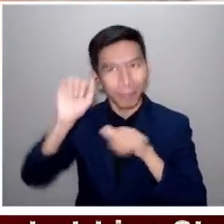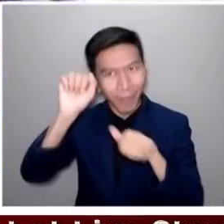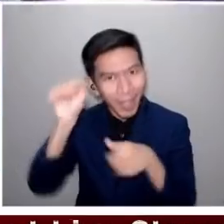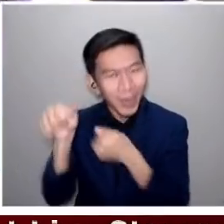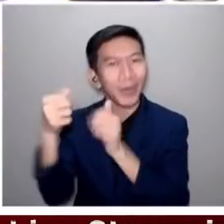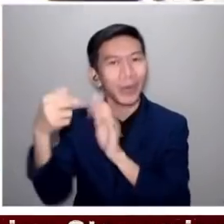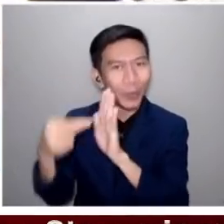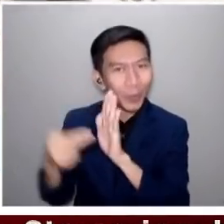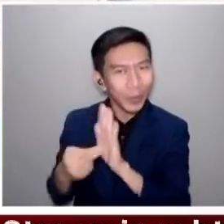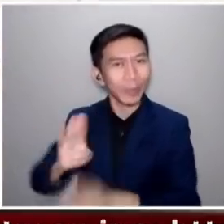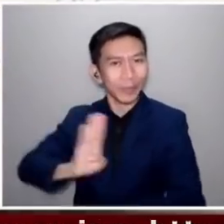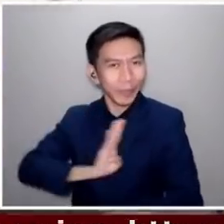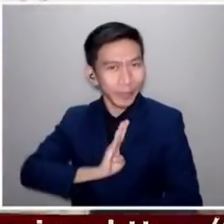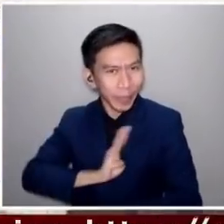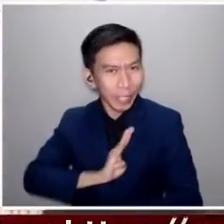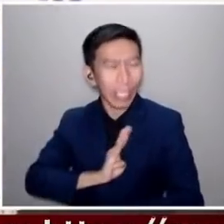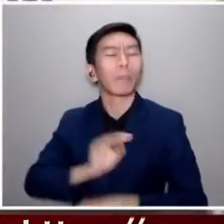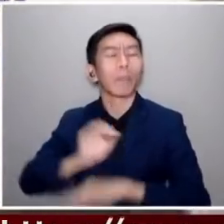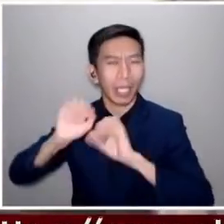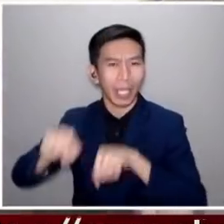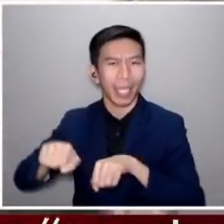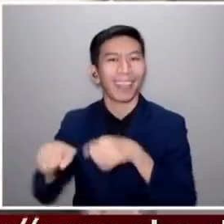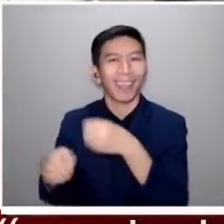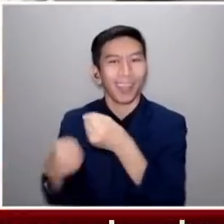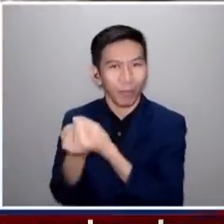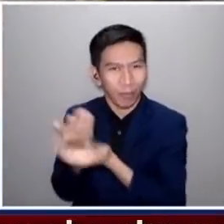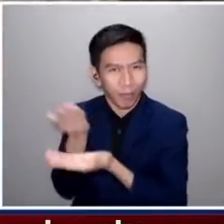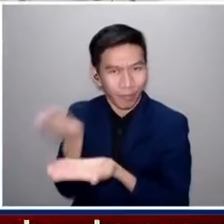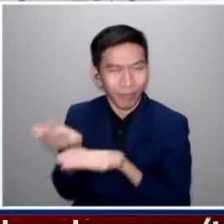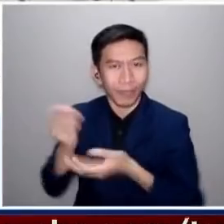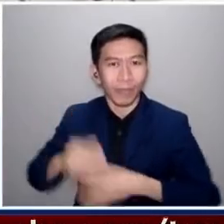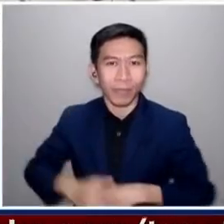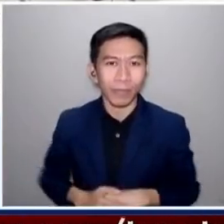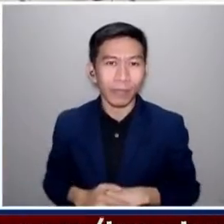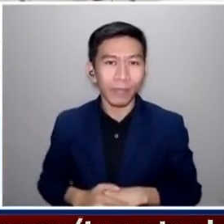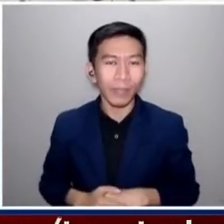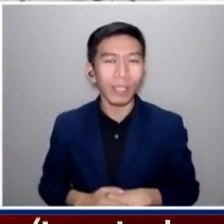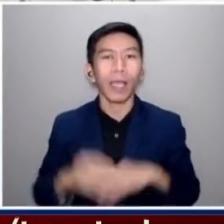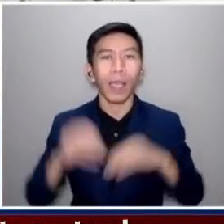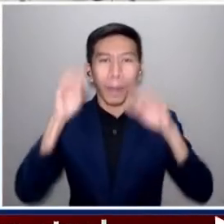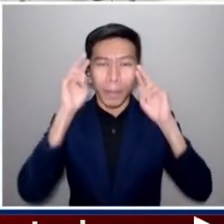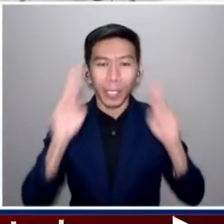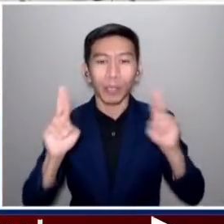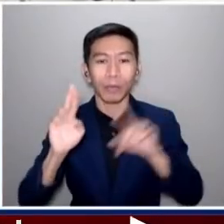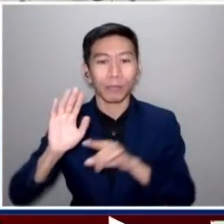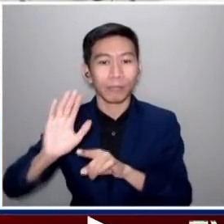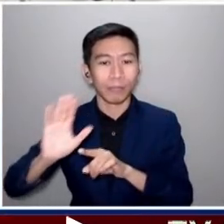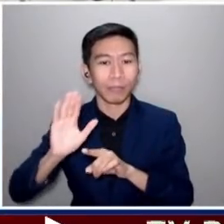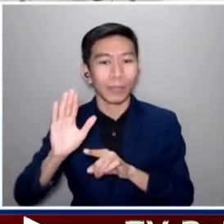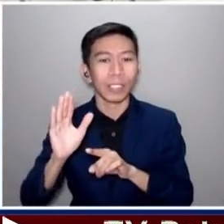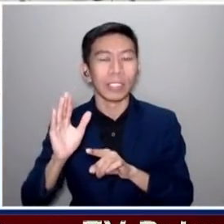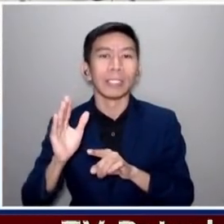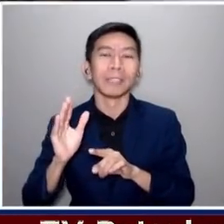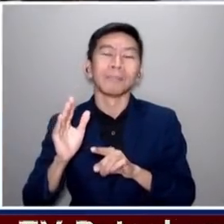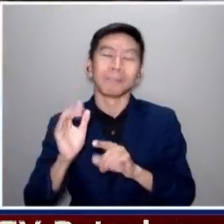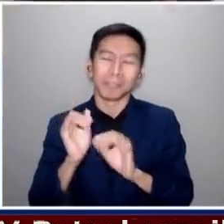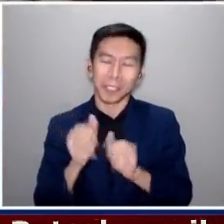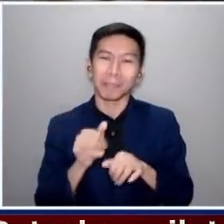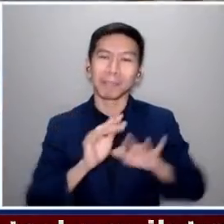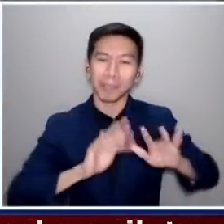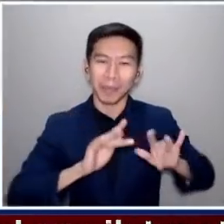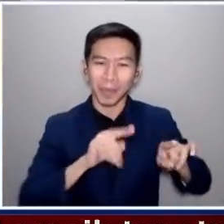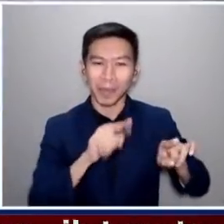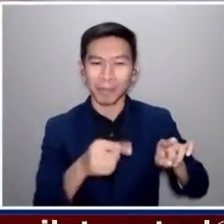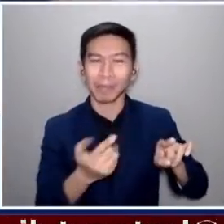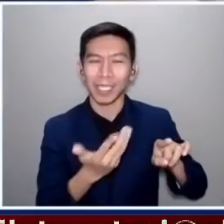mabubuti. Pero di pa rin natiis ni Yorme ang mga di bakunado. Nagbukas ng drive-thru vaccination sites para sa